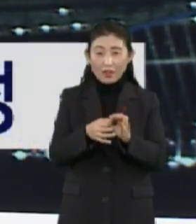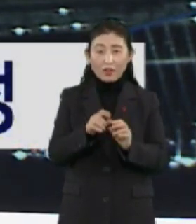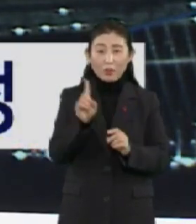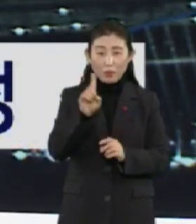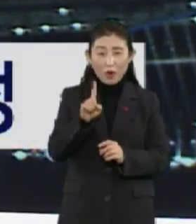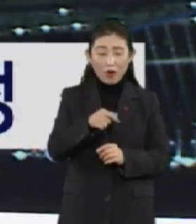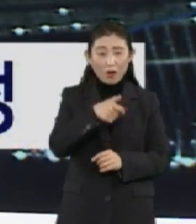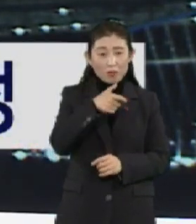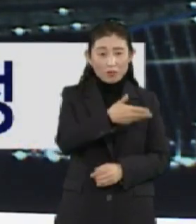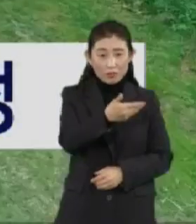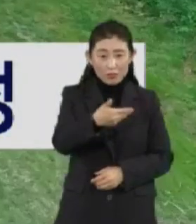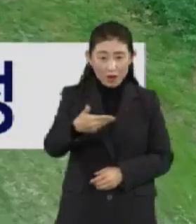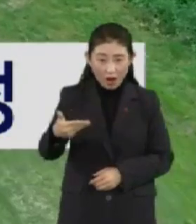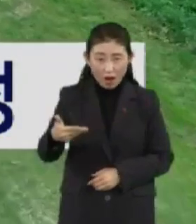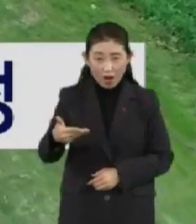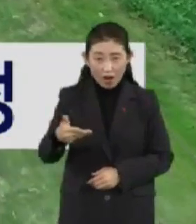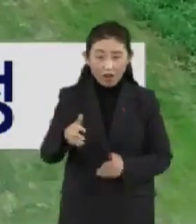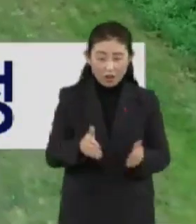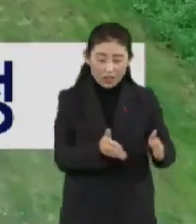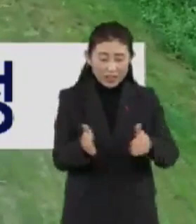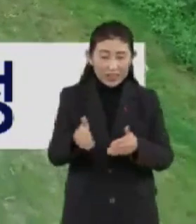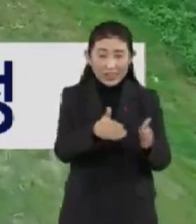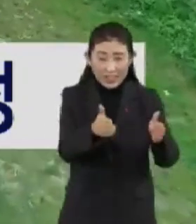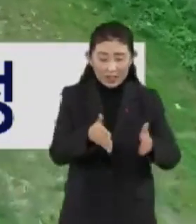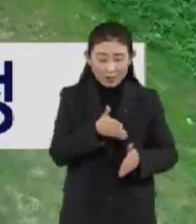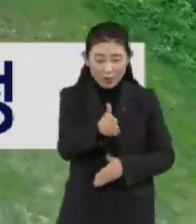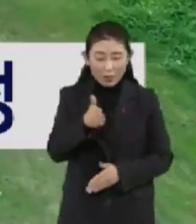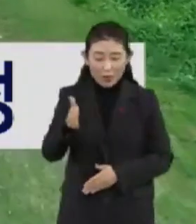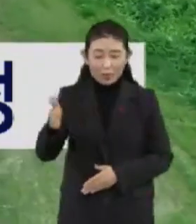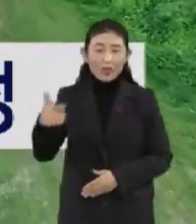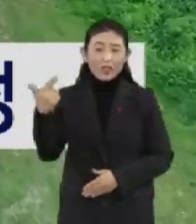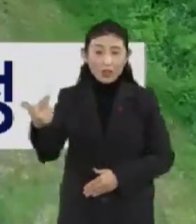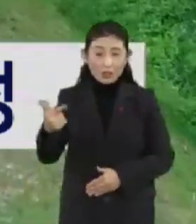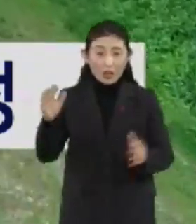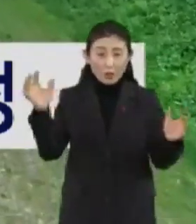하나로 3대 하천변 건강걷기 6개 코스 총